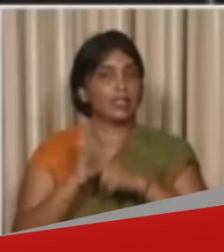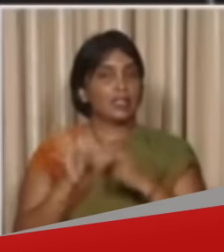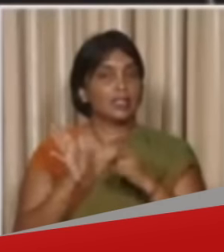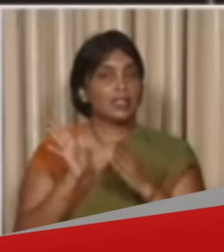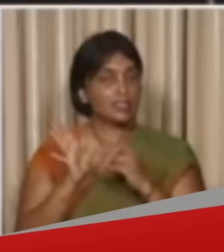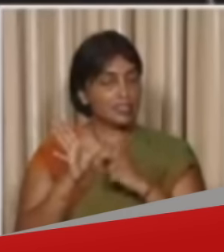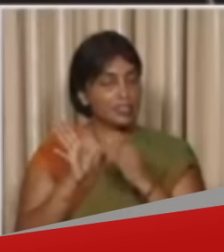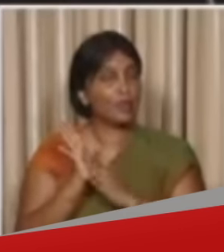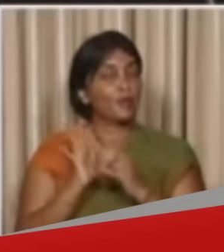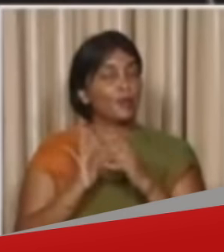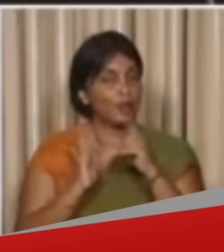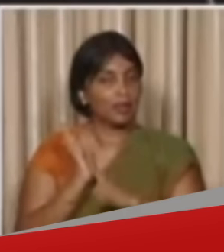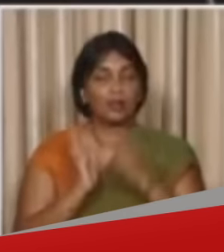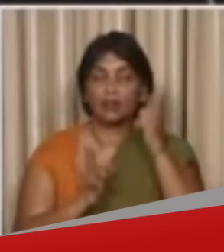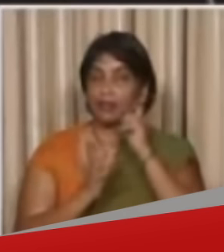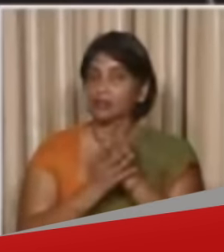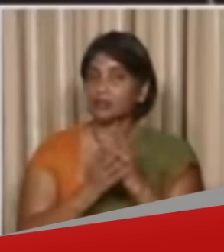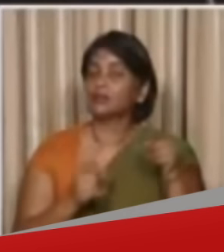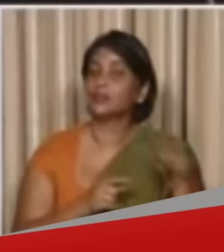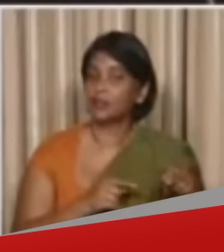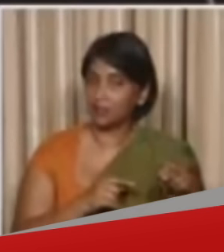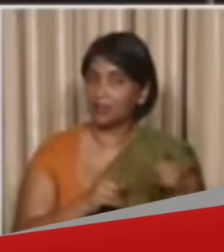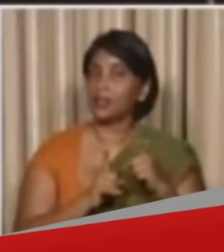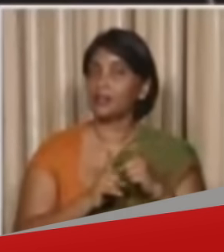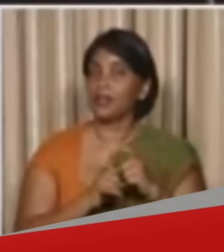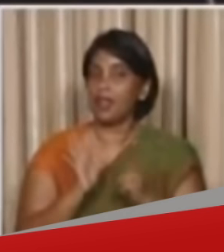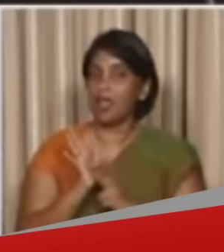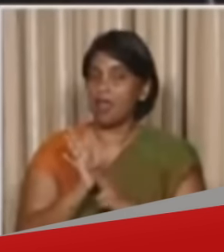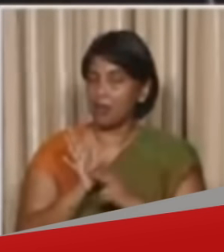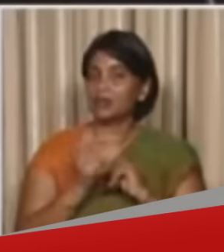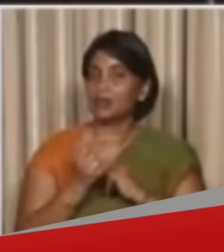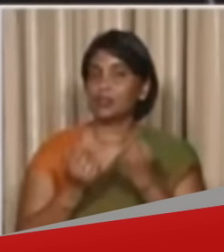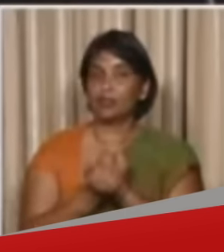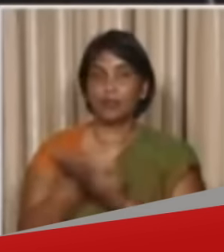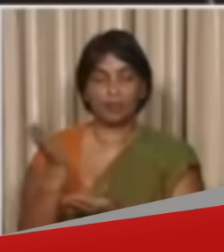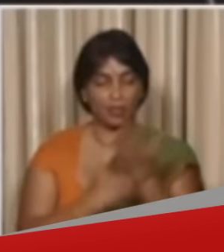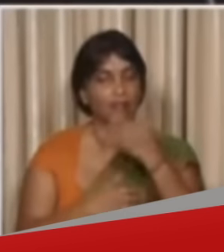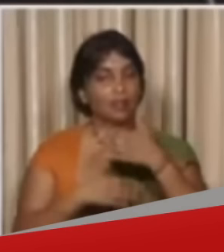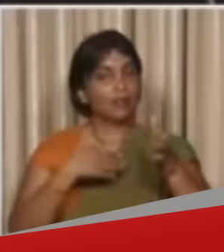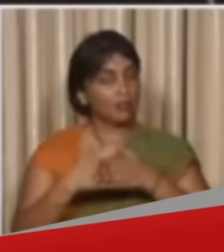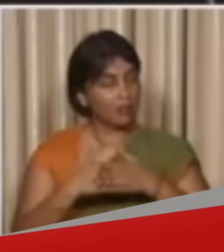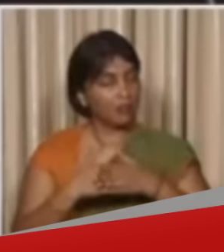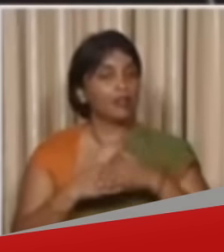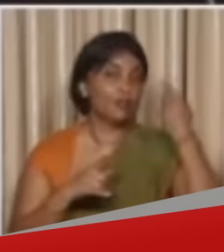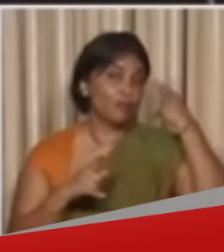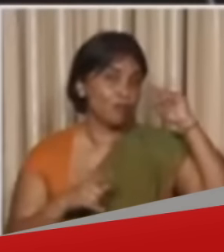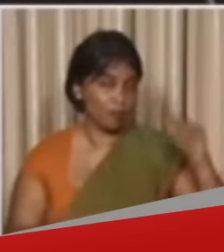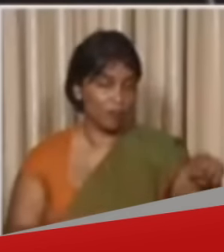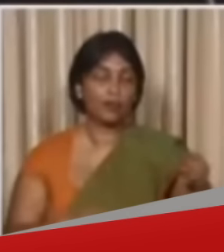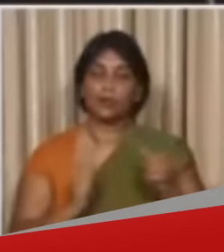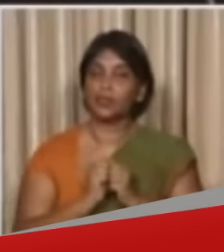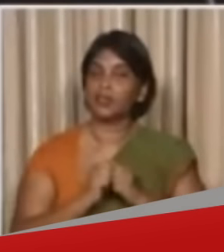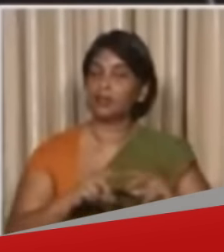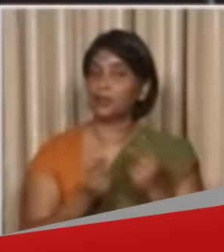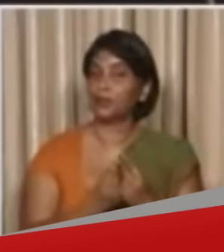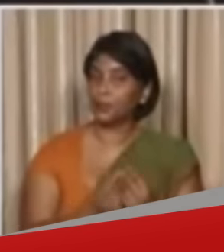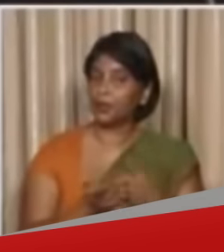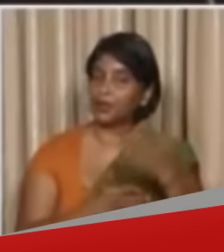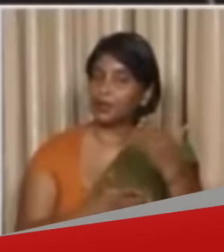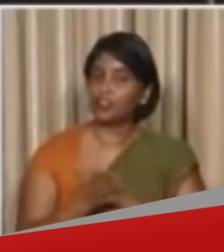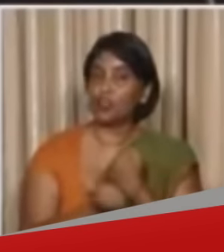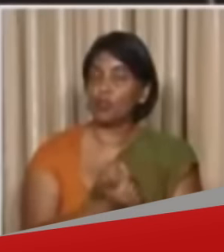කරගෙන ත්‍රස්ත විමර්ශන කොට්ටාසයේ අධ්‍යක්ෂක නාලසිල්ලා පොලිසියට යොමු කළ ලිපිය හා ඔහු සම්බන්ධයෙන් කඩිනමින් වාර්තාවක් දෙන ලෙස